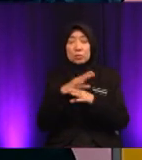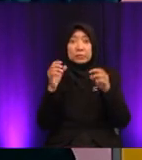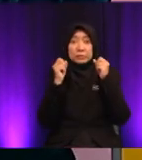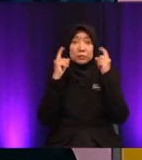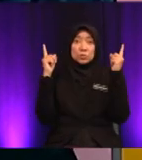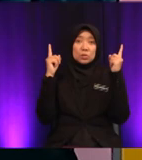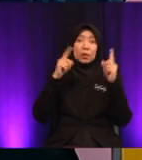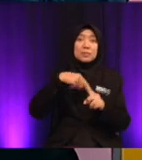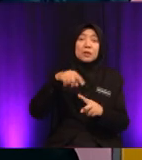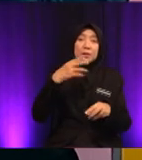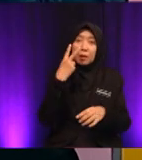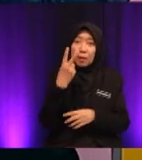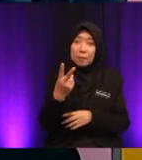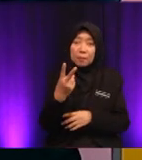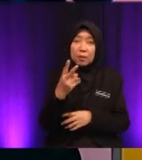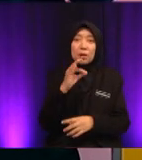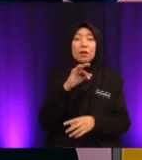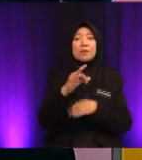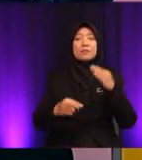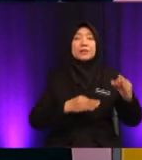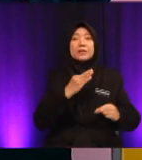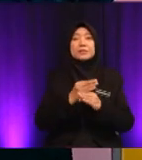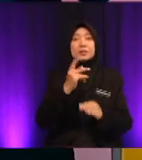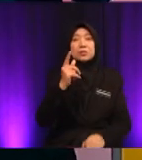nampak fisik konten yang sebenarnya